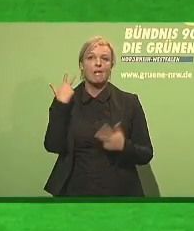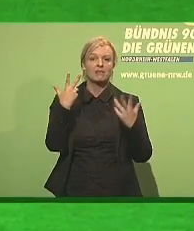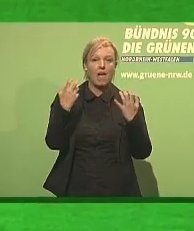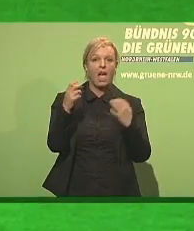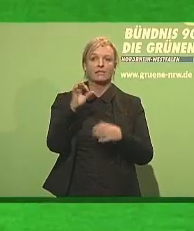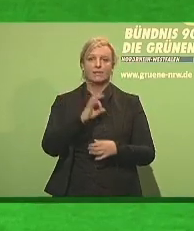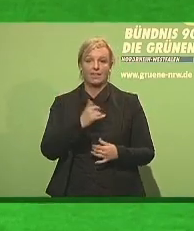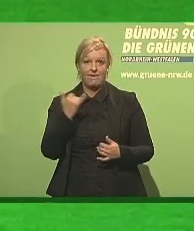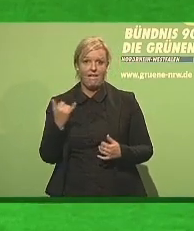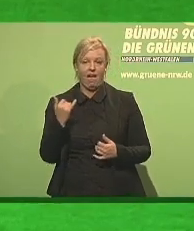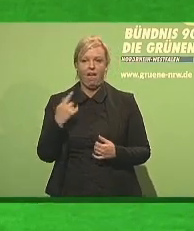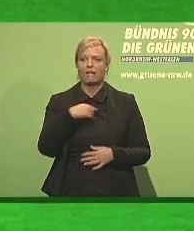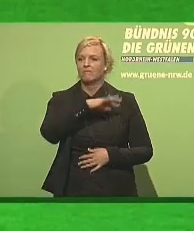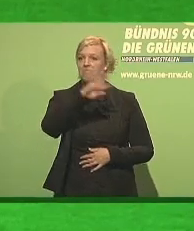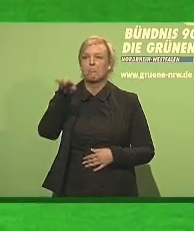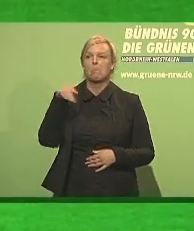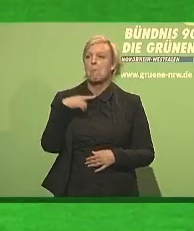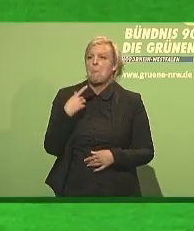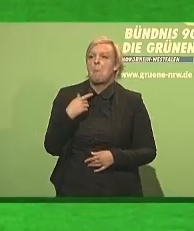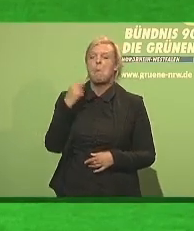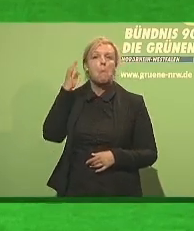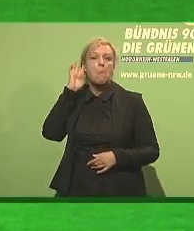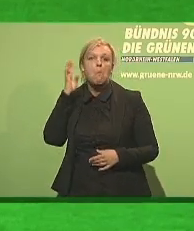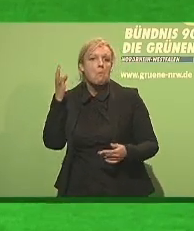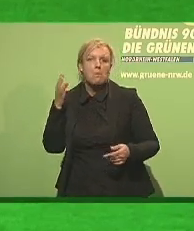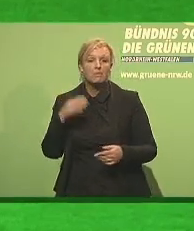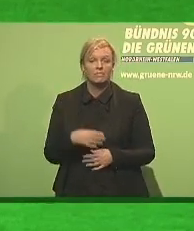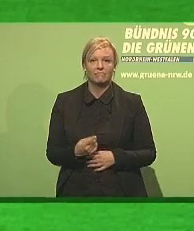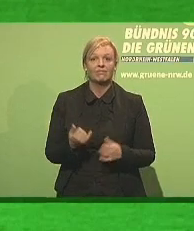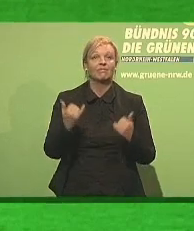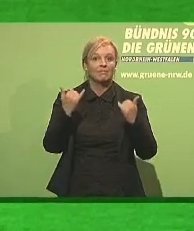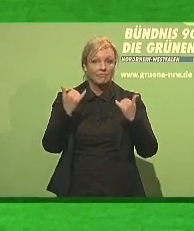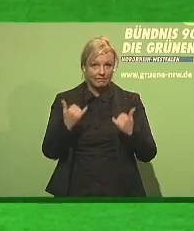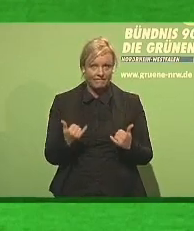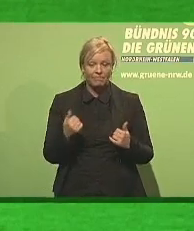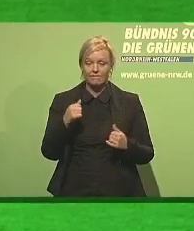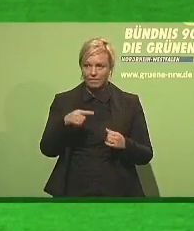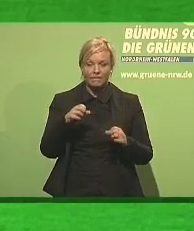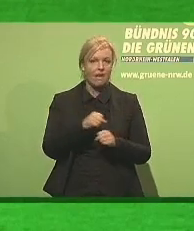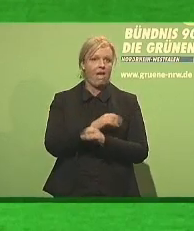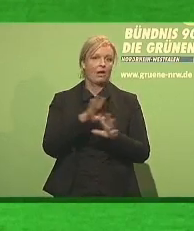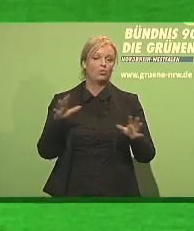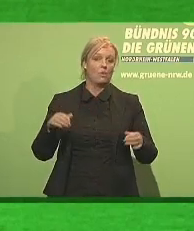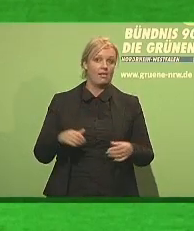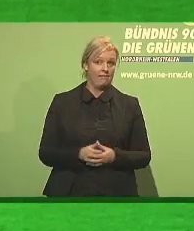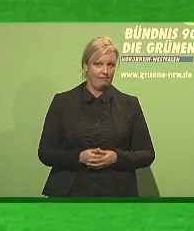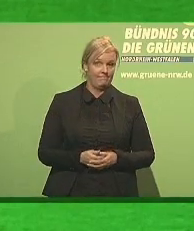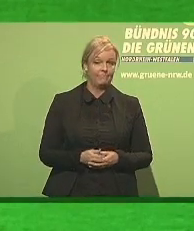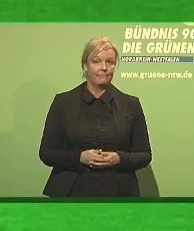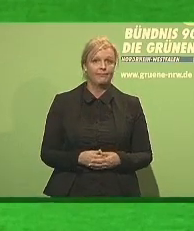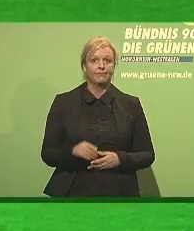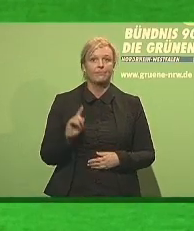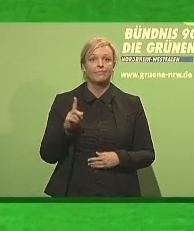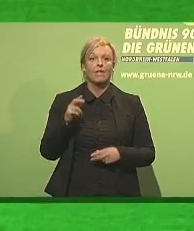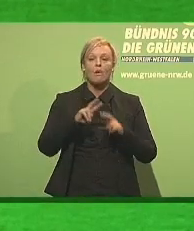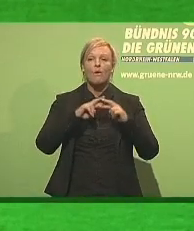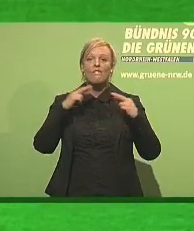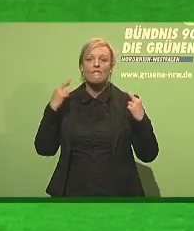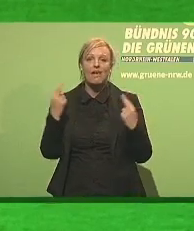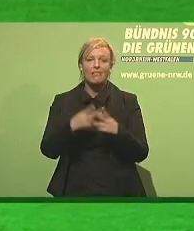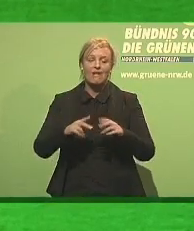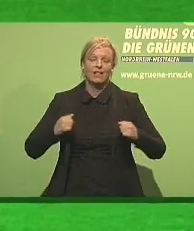noch unbekanntes Terrain. Sie sind aber noch heute hochaktuell. Auch der weltweite